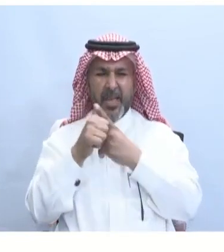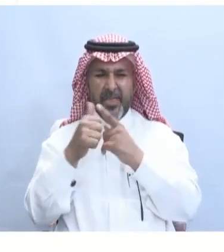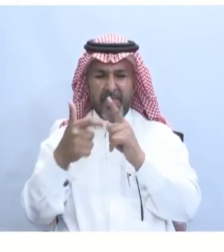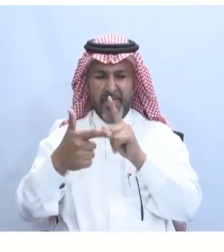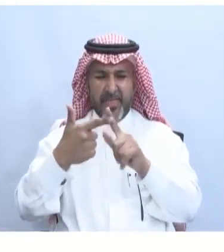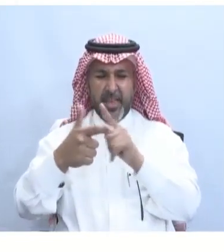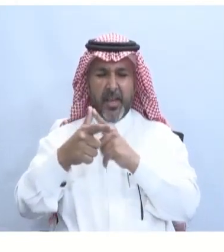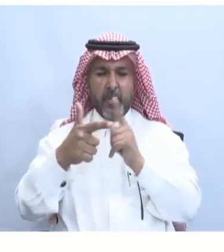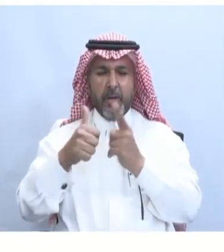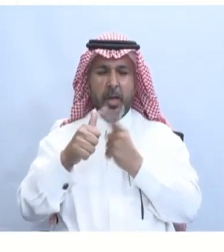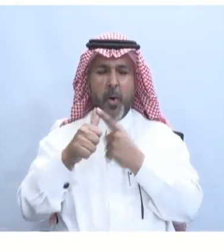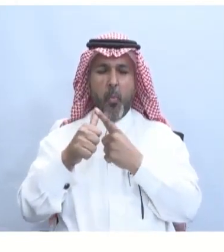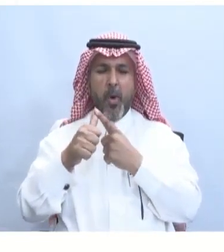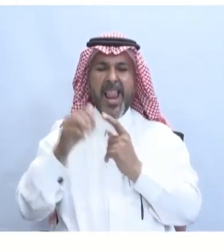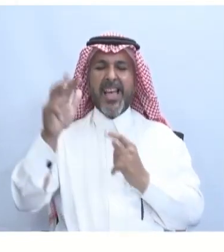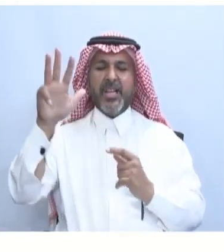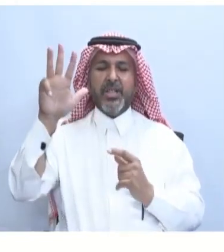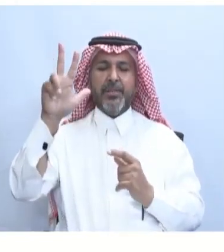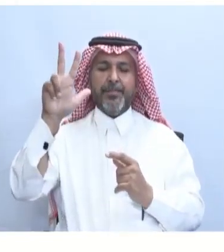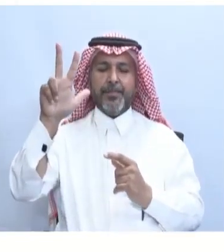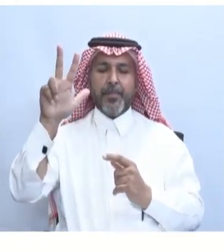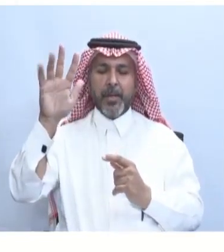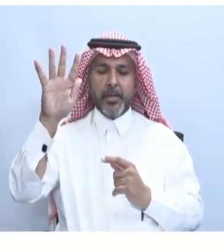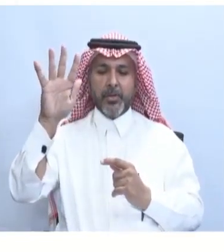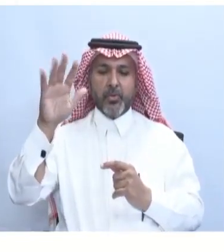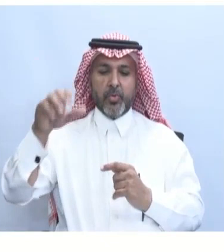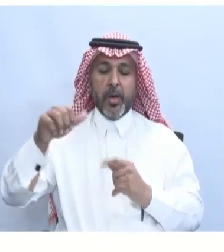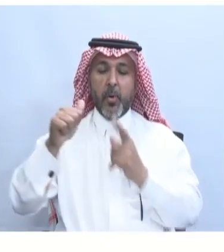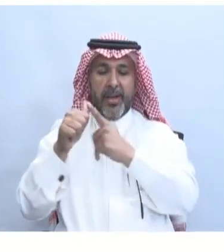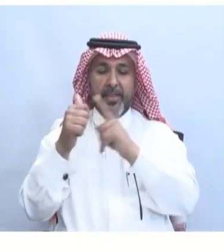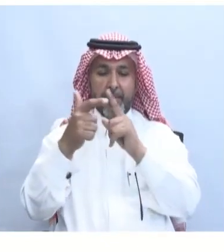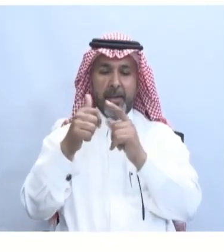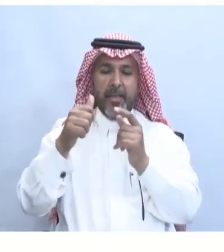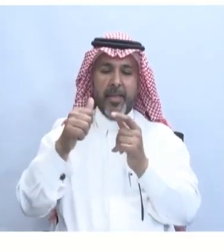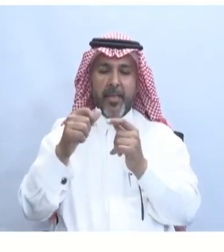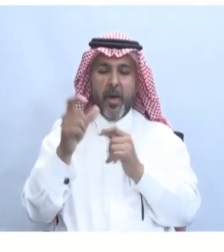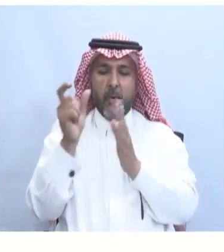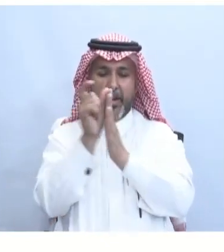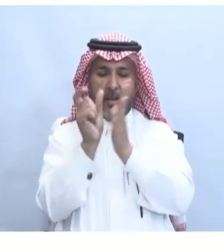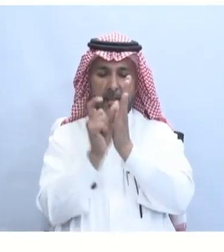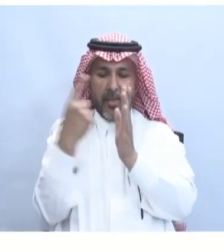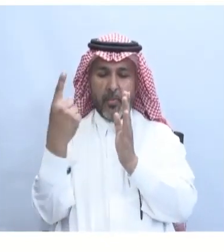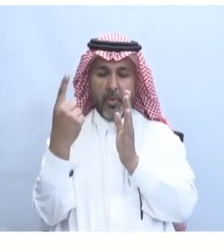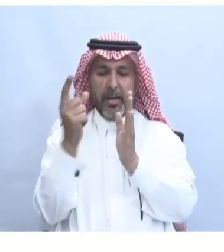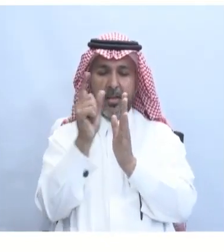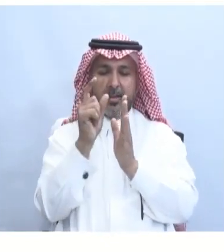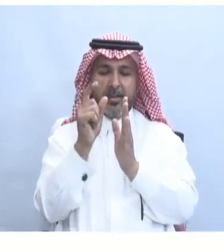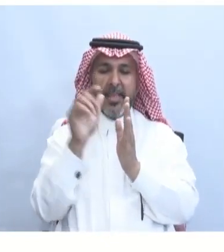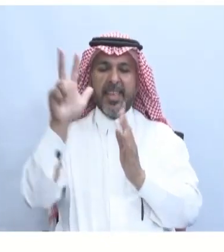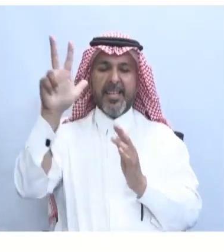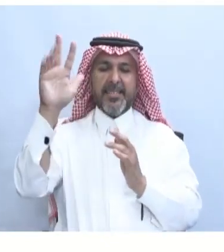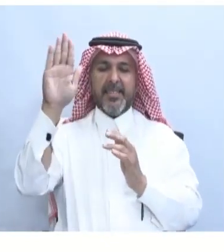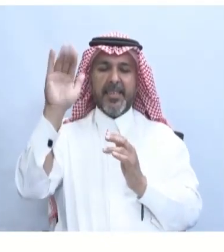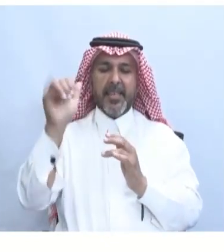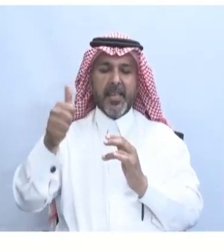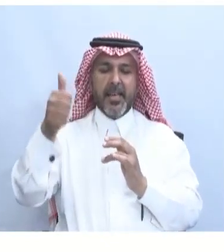السياسي والنظام القضائي وايضا النظام الاداري والنظام